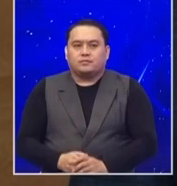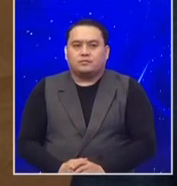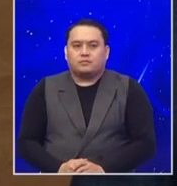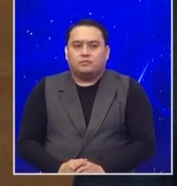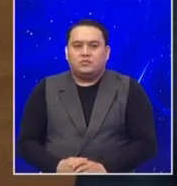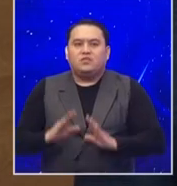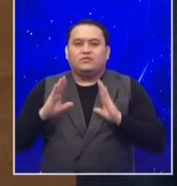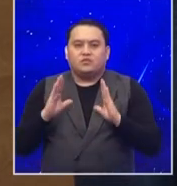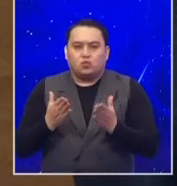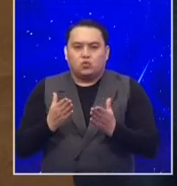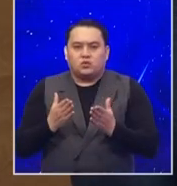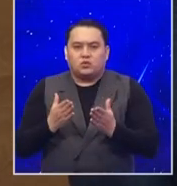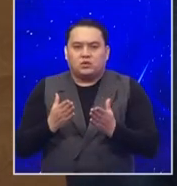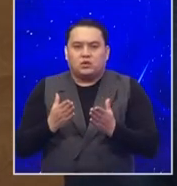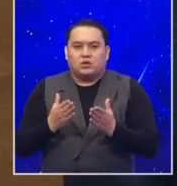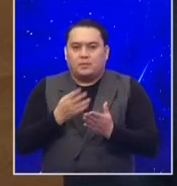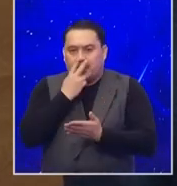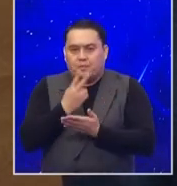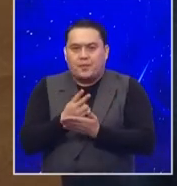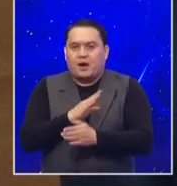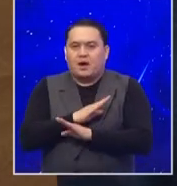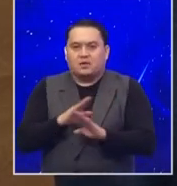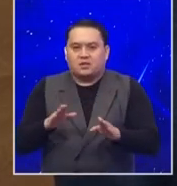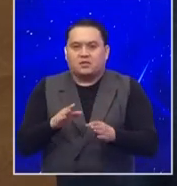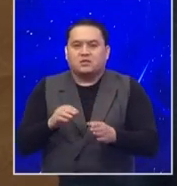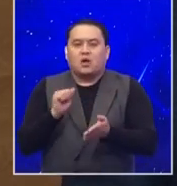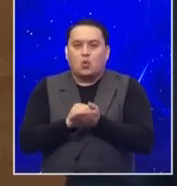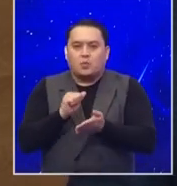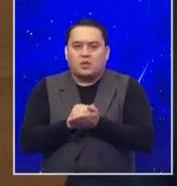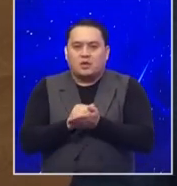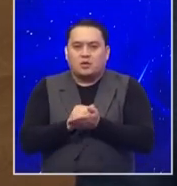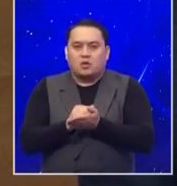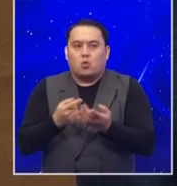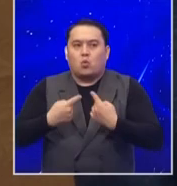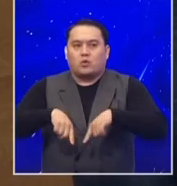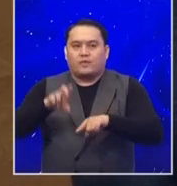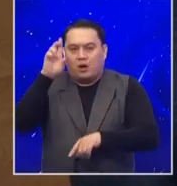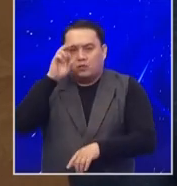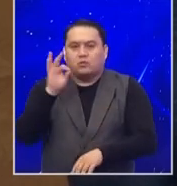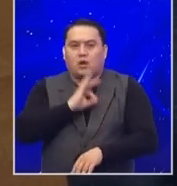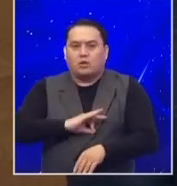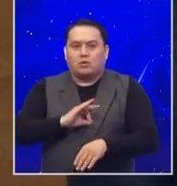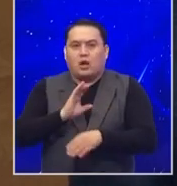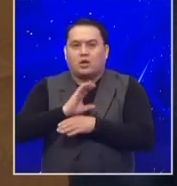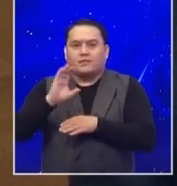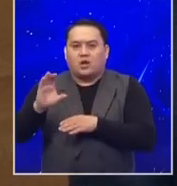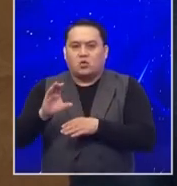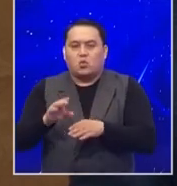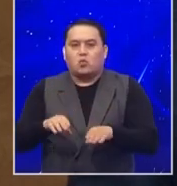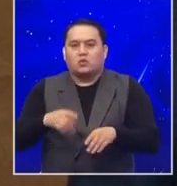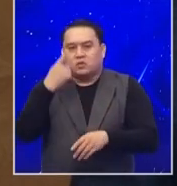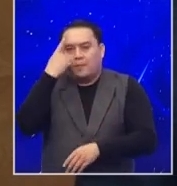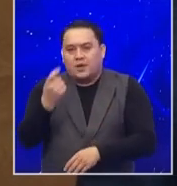В случаях непредставления этих деклараций органами государственных доходов будут направляться соответствующие